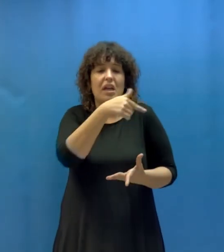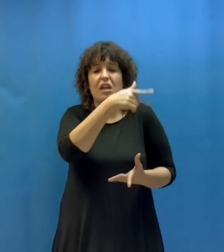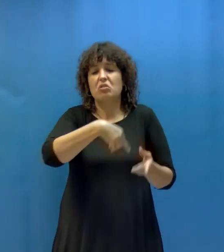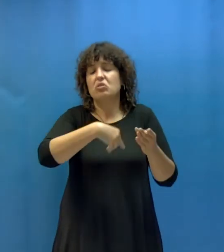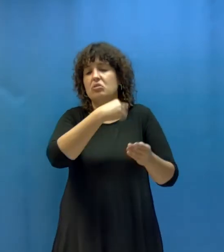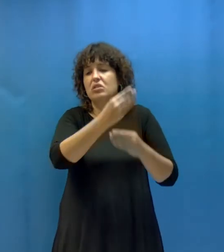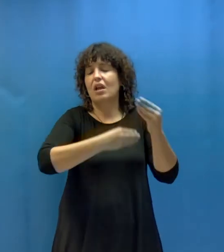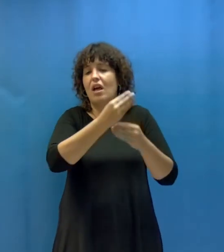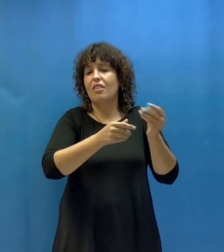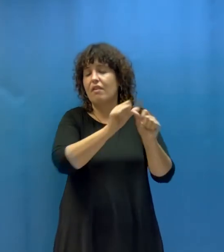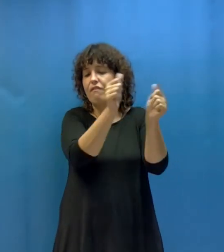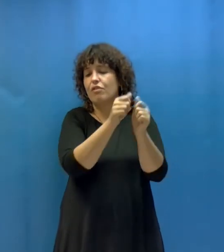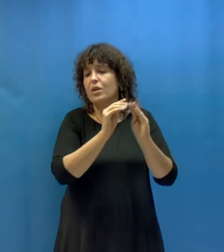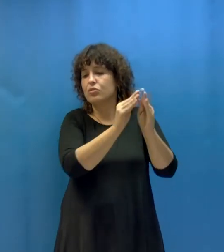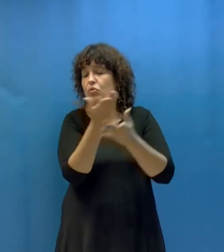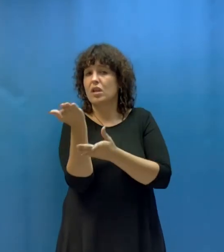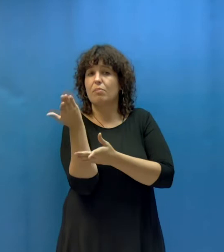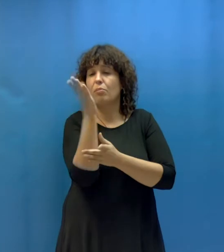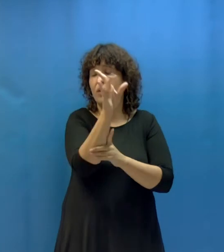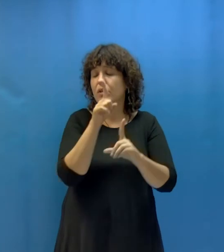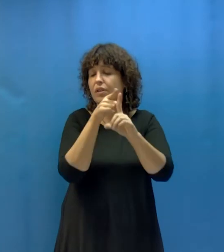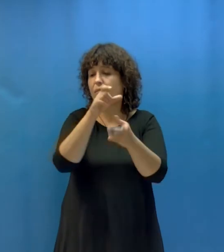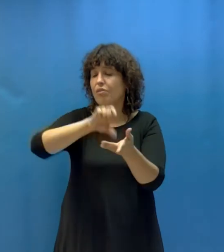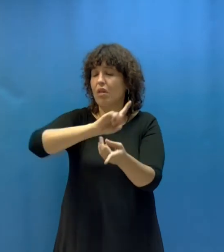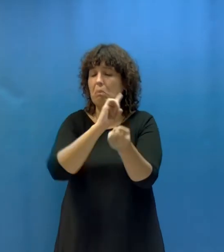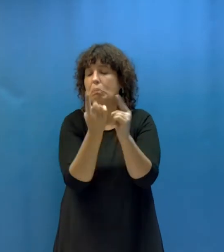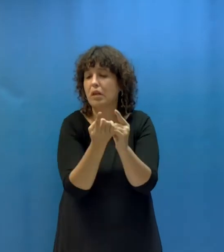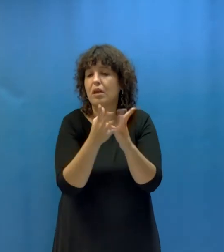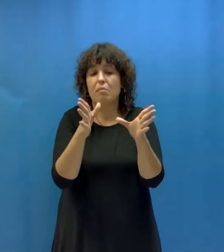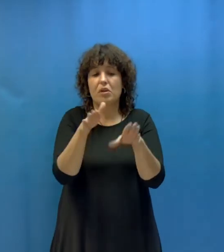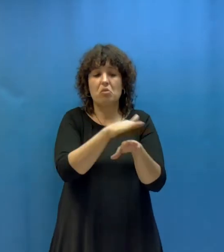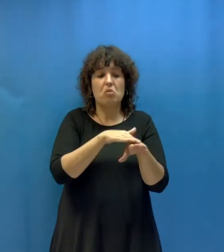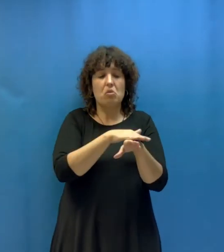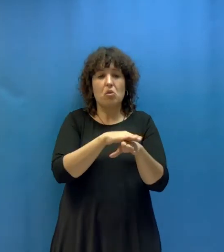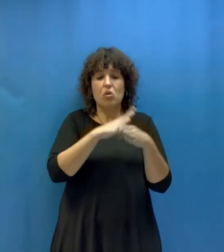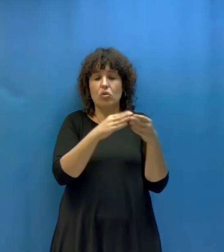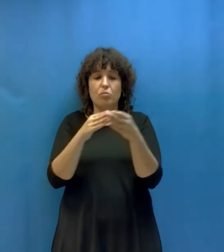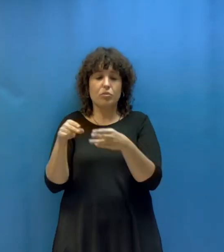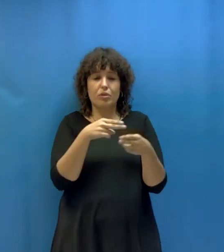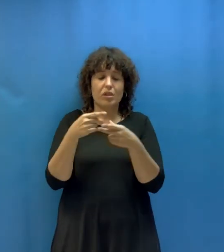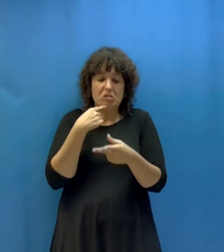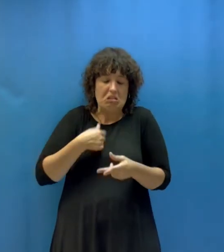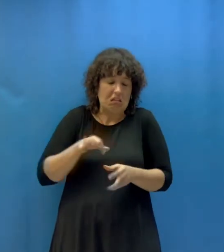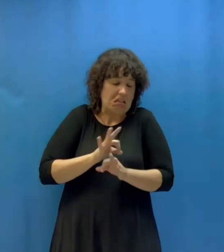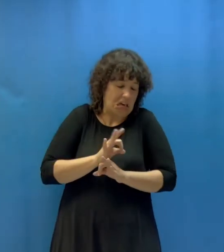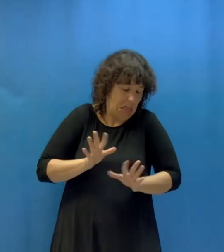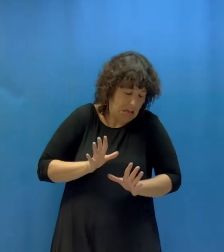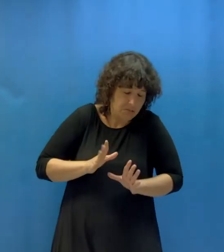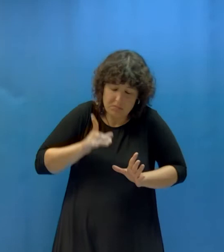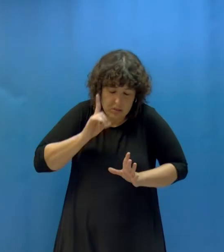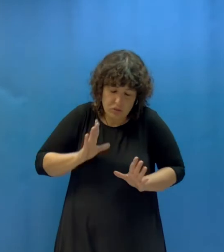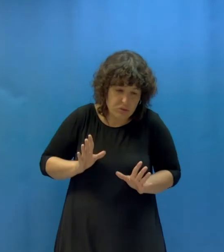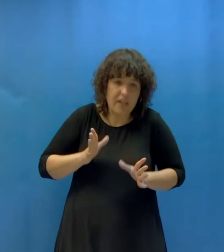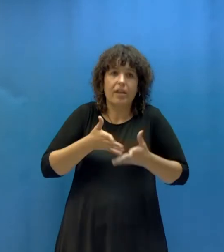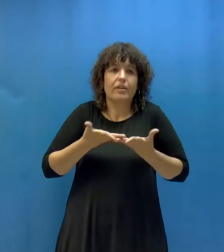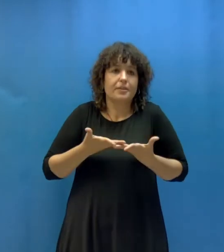propostes que poden acabar transformant la ciutat sense comptar en la corporació, almenys en la corporació, no sé si en l'Ajuntament compten. I per allà van un poc